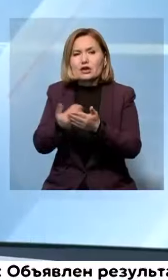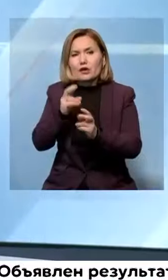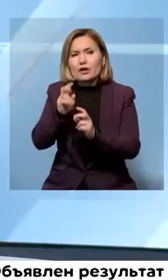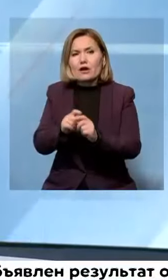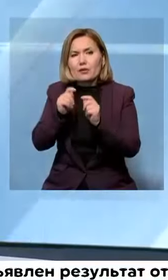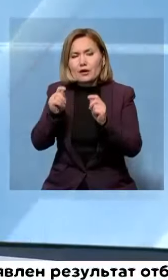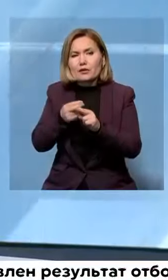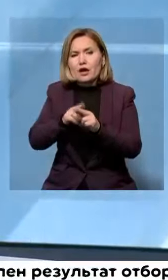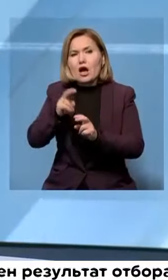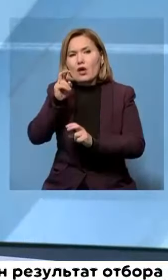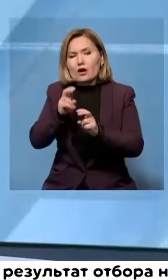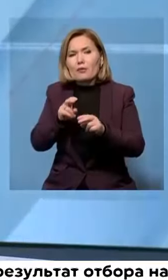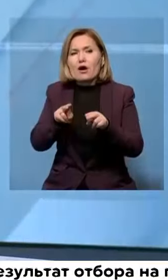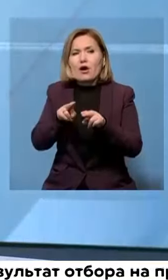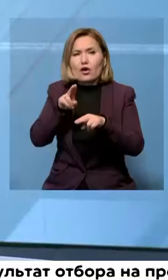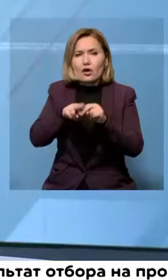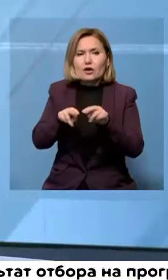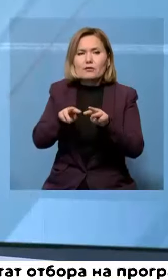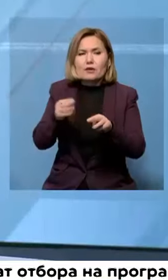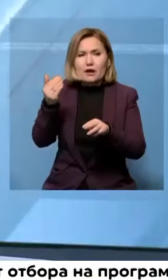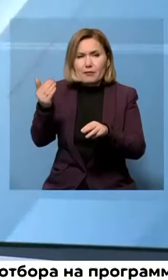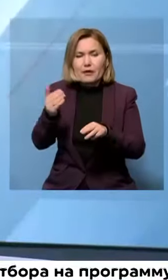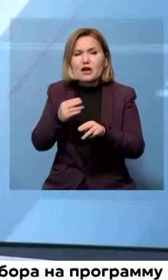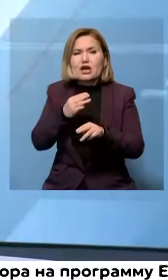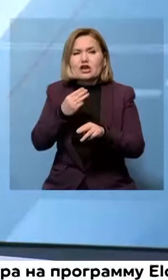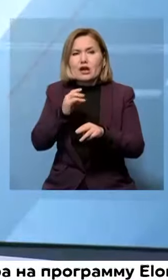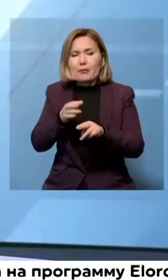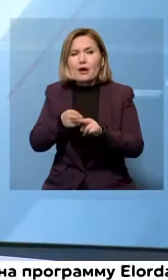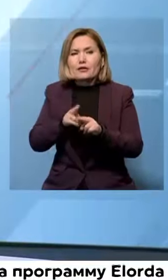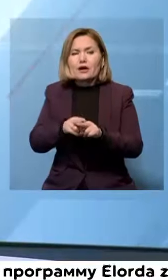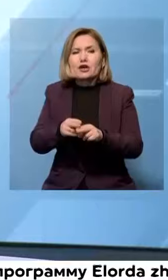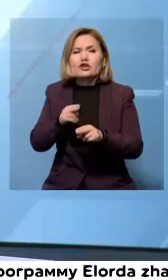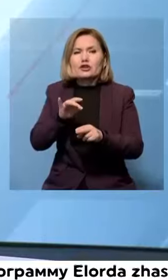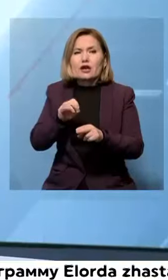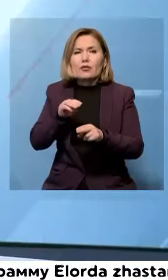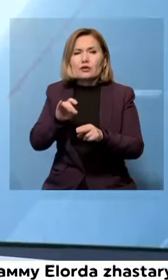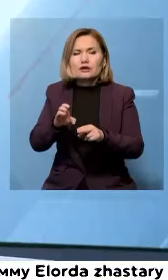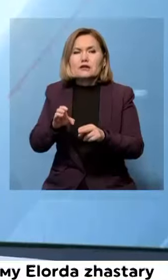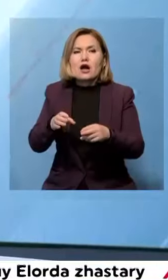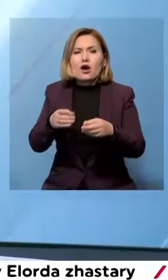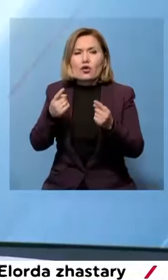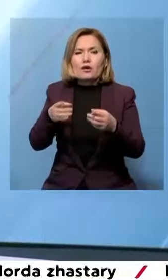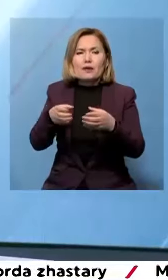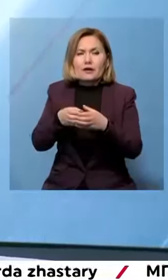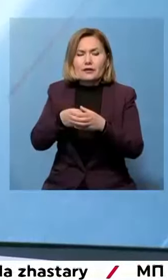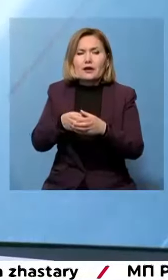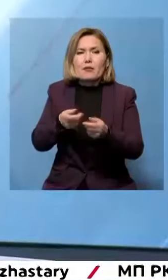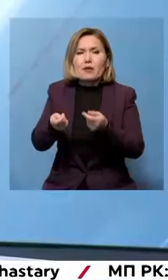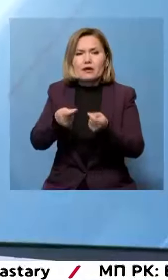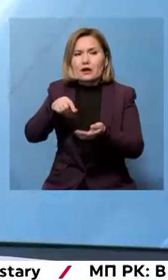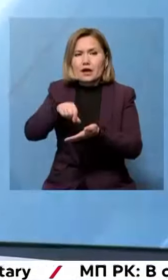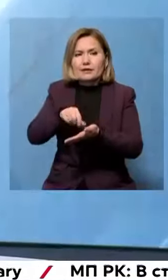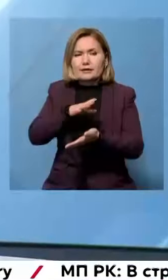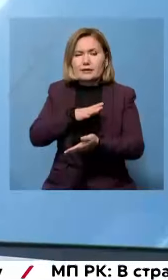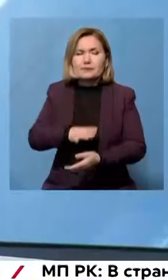ашылу салтанатына өнеркәсіп және құрылыс министрі Қанат Шарлафаев, General Motors және Yuz Auto компаниялардың топ менеджерлері